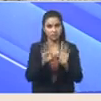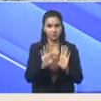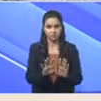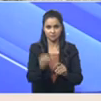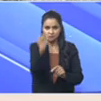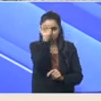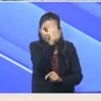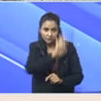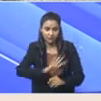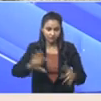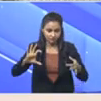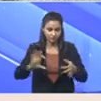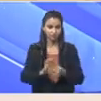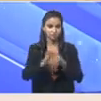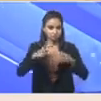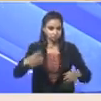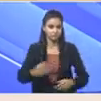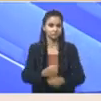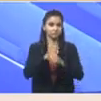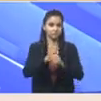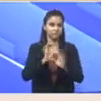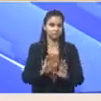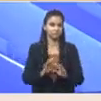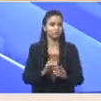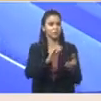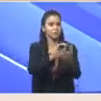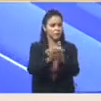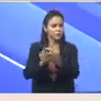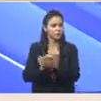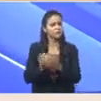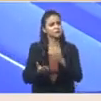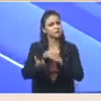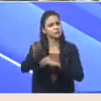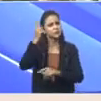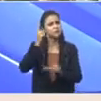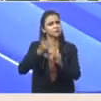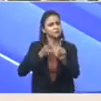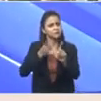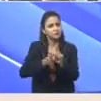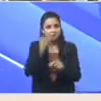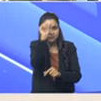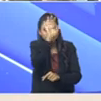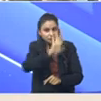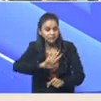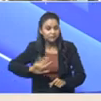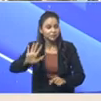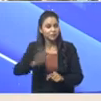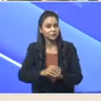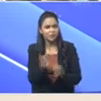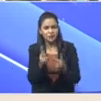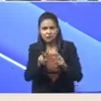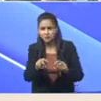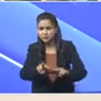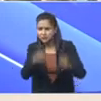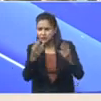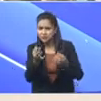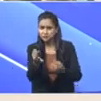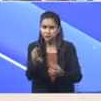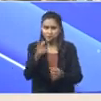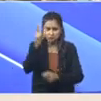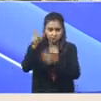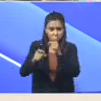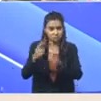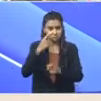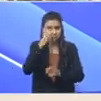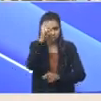देश की एकता। साथियों, बीते वर्षों में देश ने ऐसे महान नायक नायिकाओं